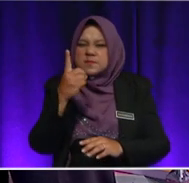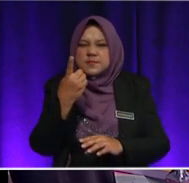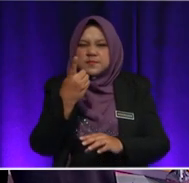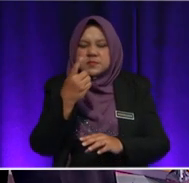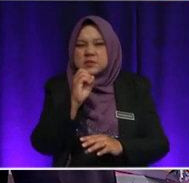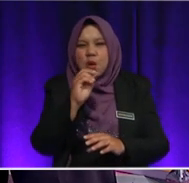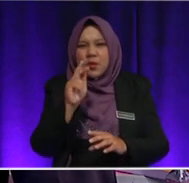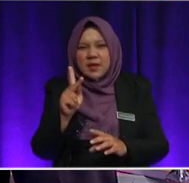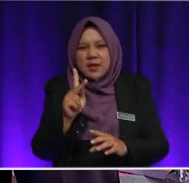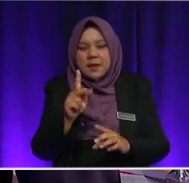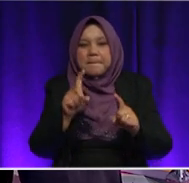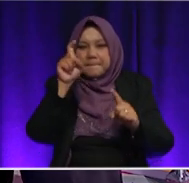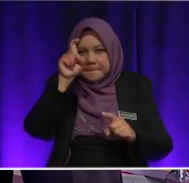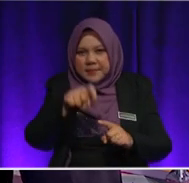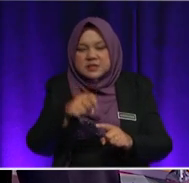juga